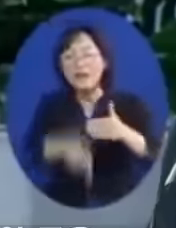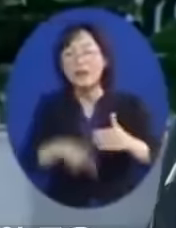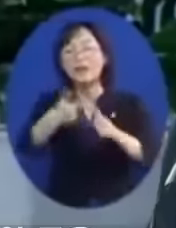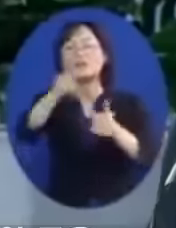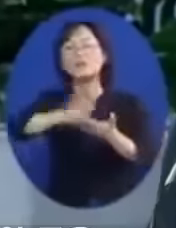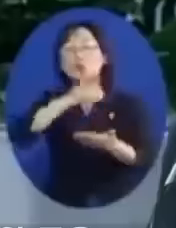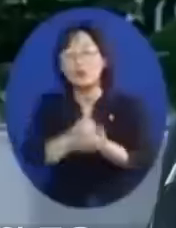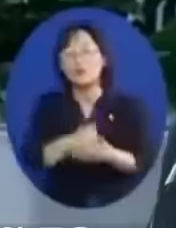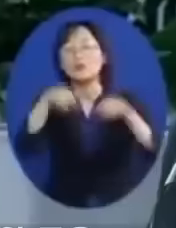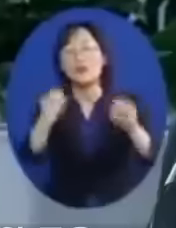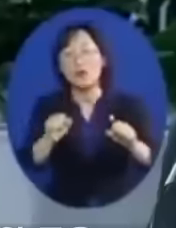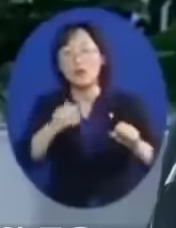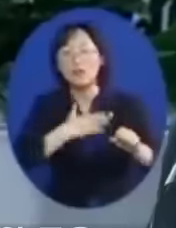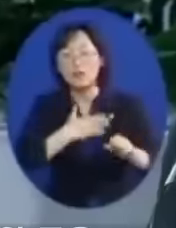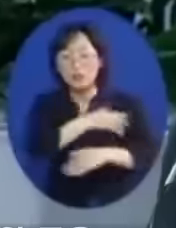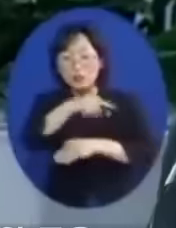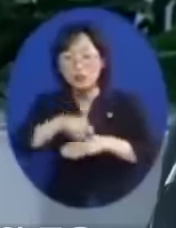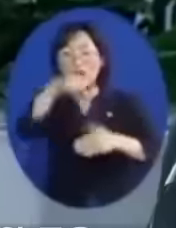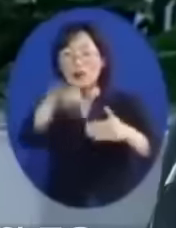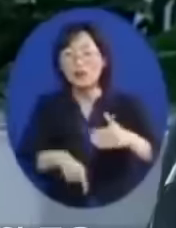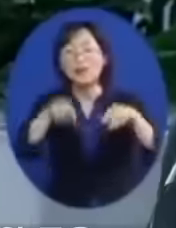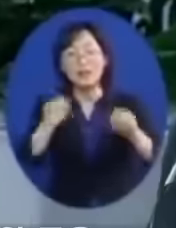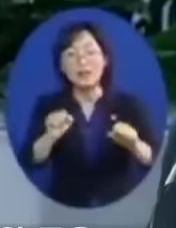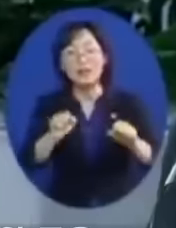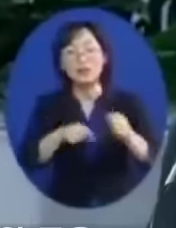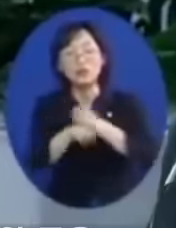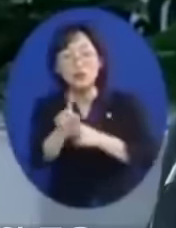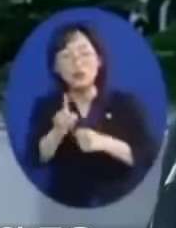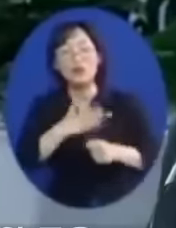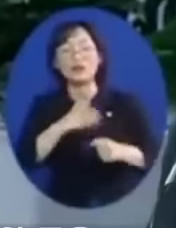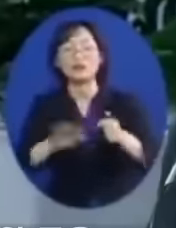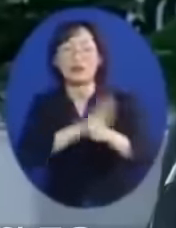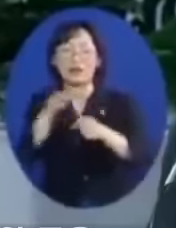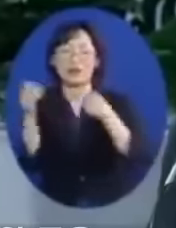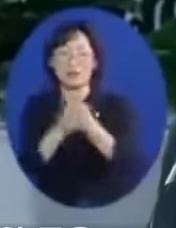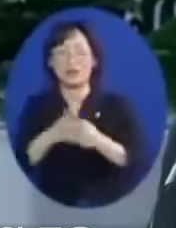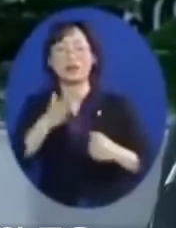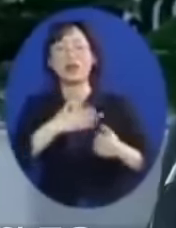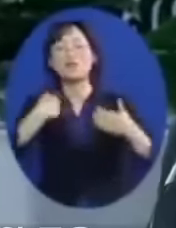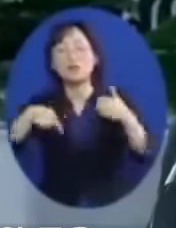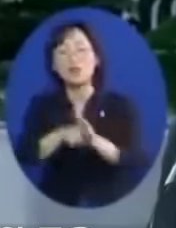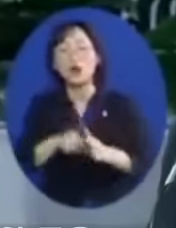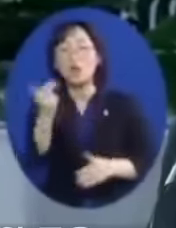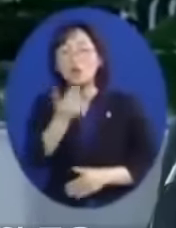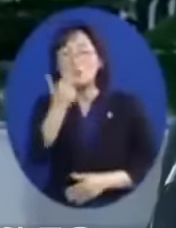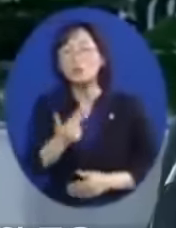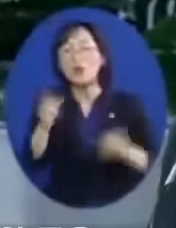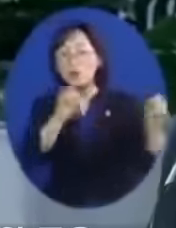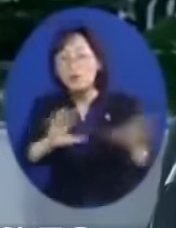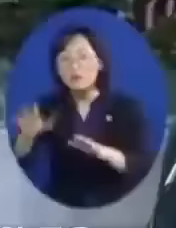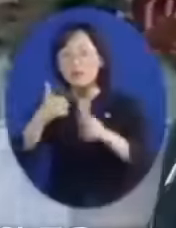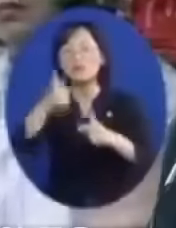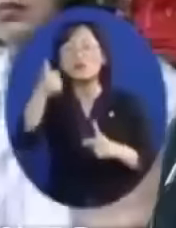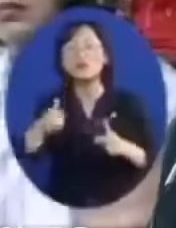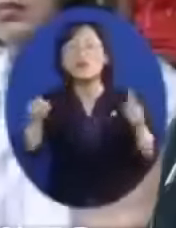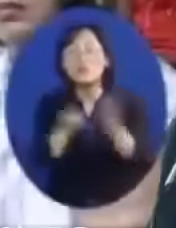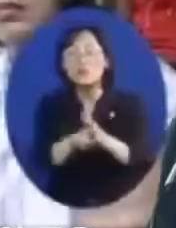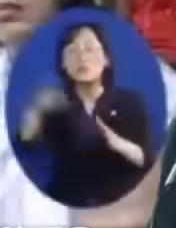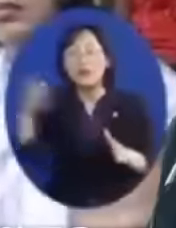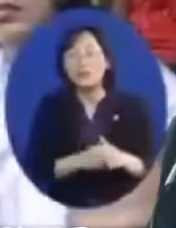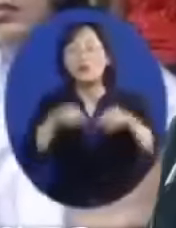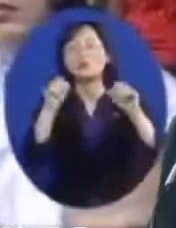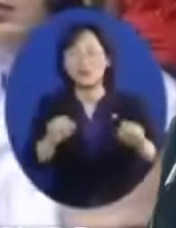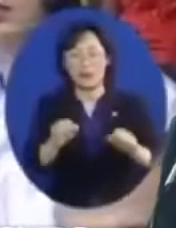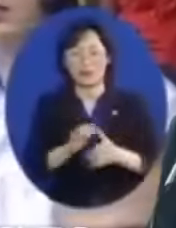것이라. 내가 이제 이 육체 가운데 사는 것은 나를 사랑하사 나를 위하여 목숨을 버리신 예수님을 믿는 믿음으로 산다.